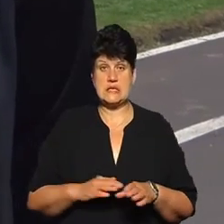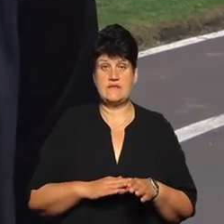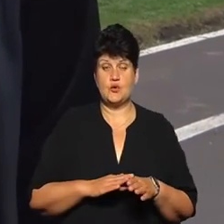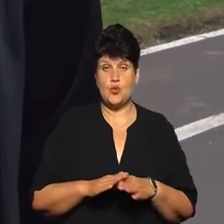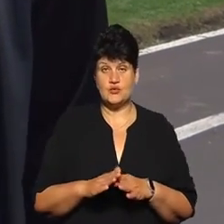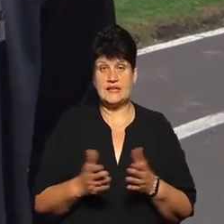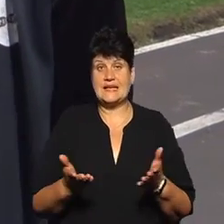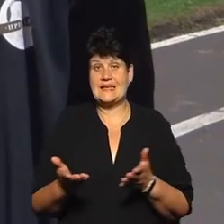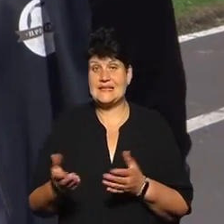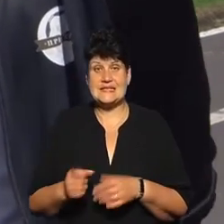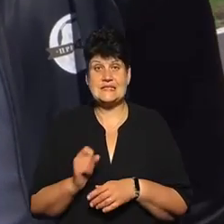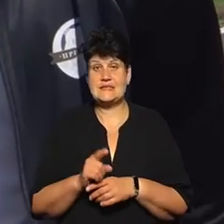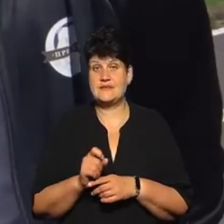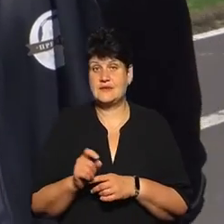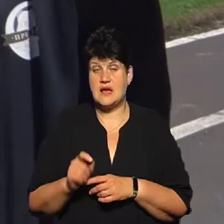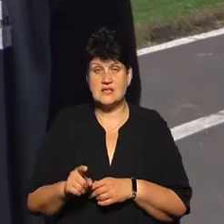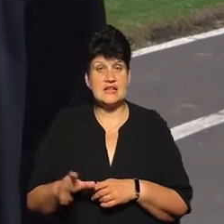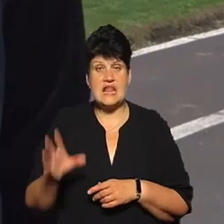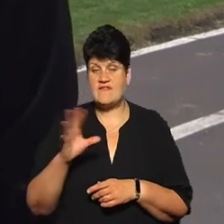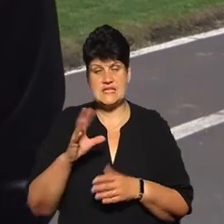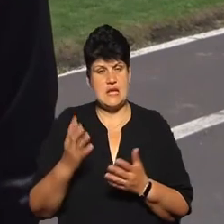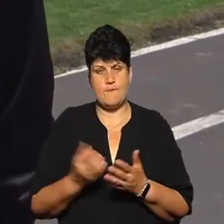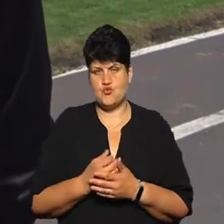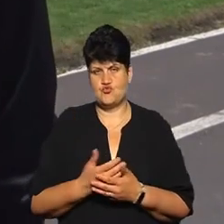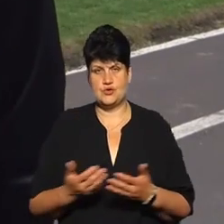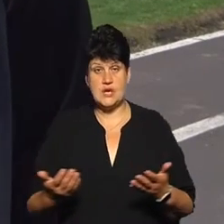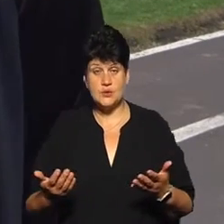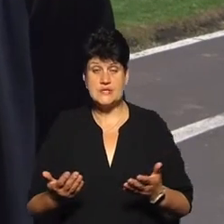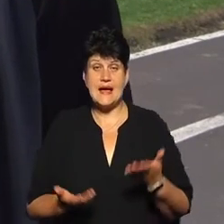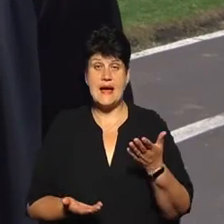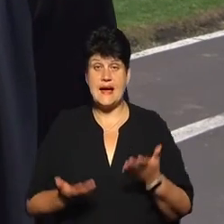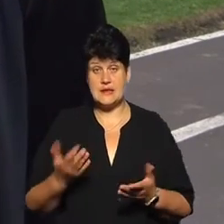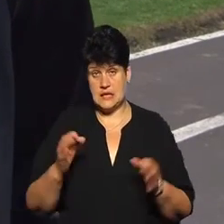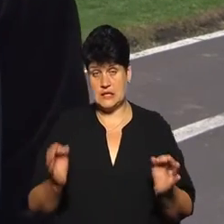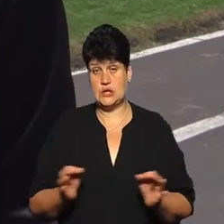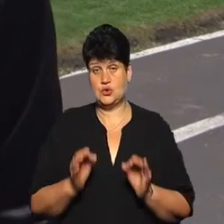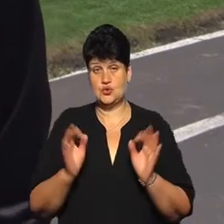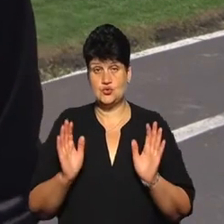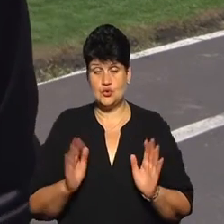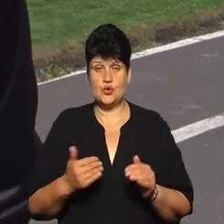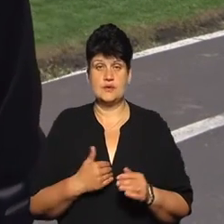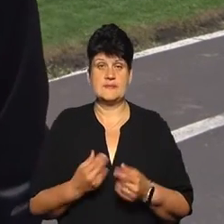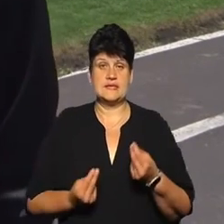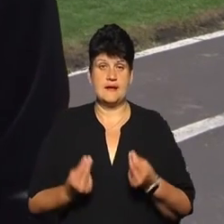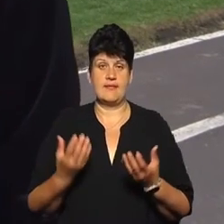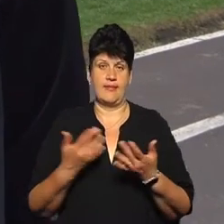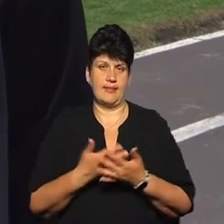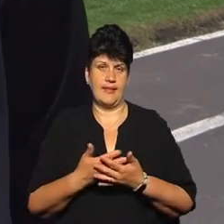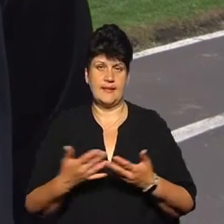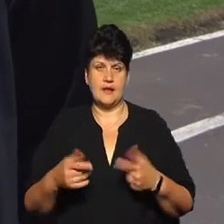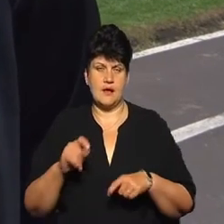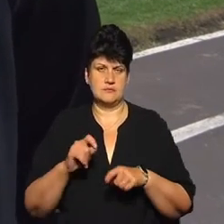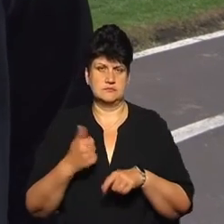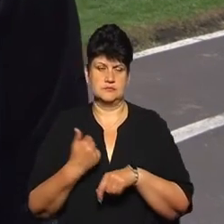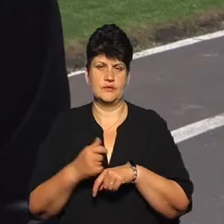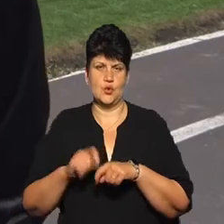якісь задачі, не все получалося, але нічого. Хотіли б зіграти декілька контрольних ігор,